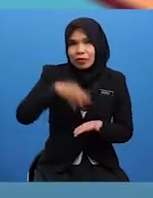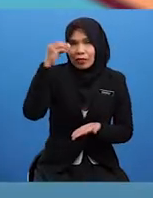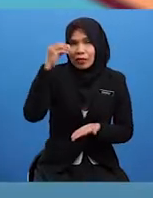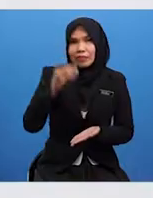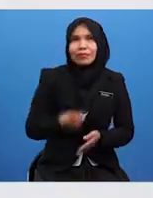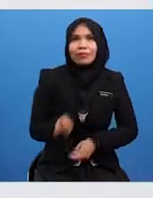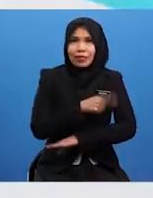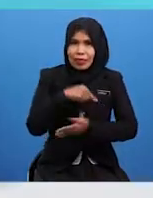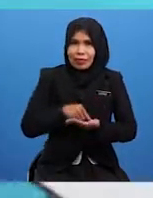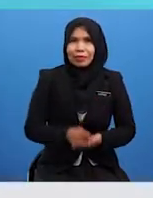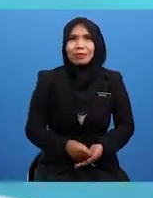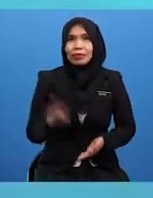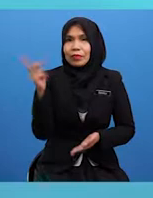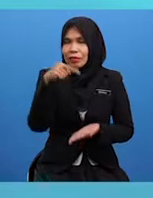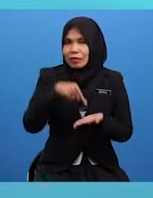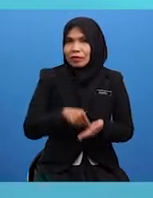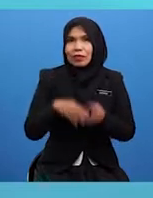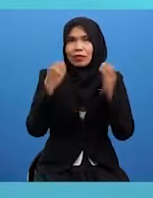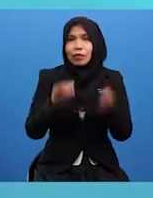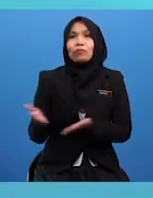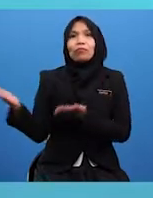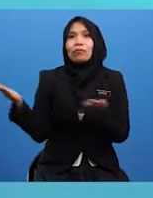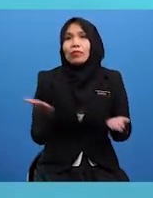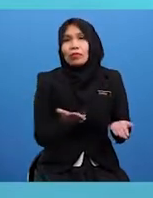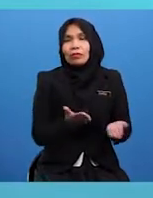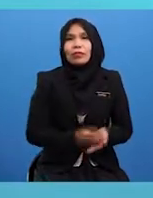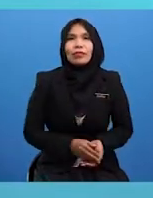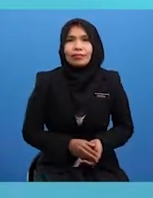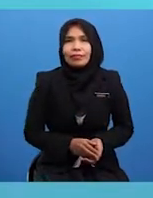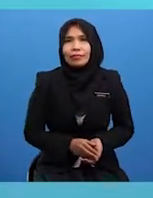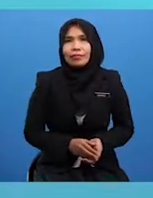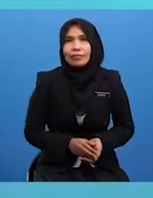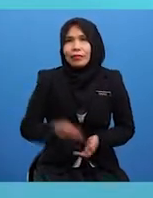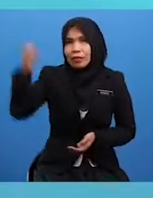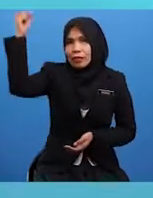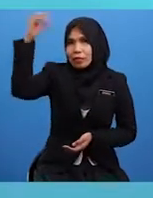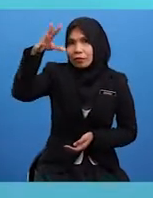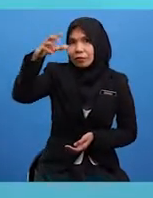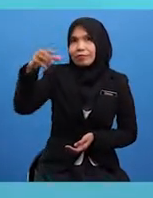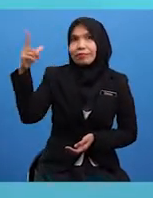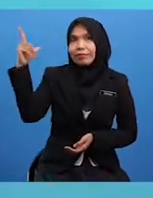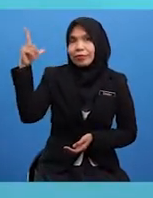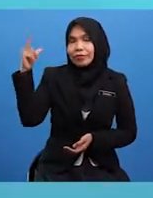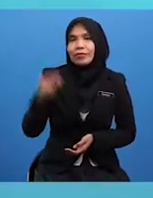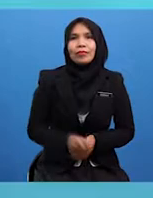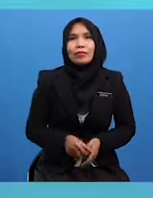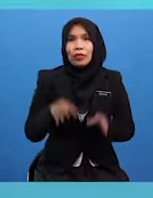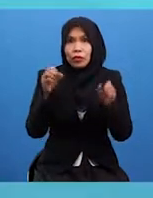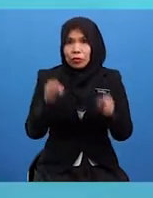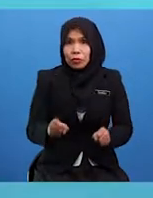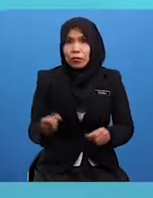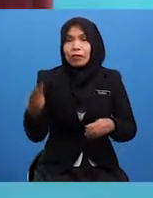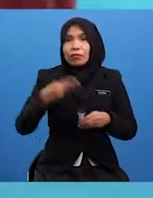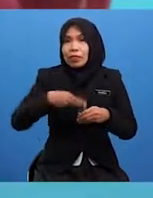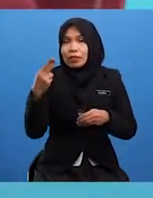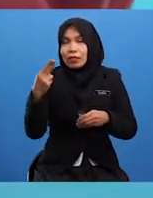ini. Kali ini, cikgu membawa sebuah lampu suluh. Ia boleh menghasilkan cahaya.